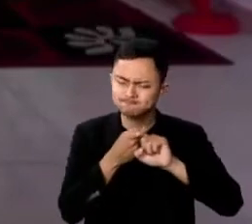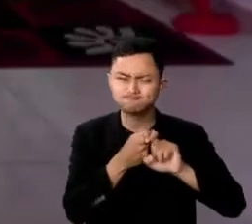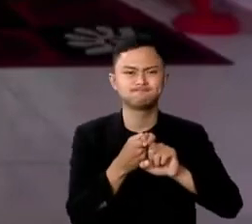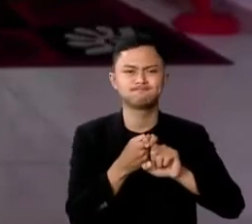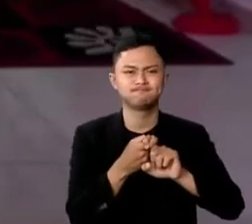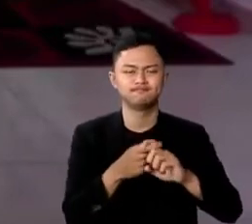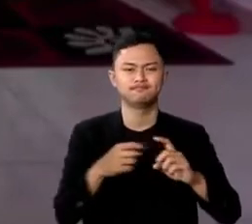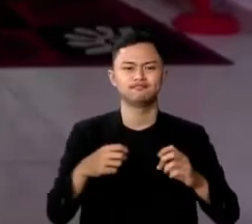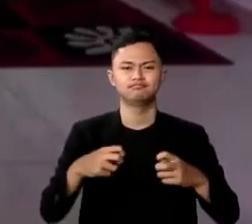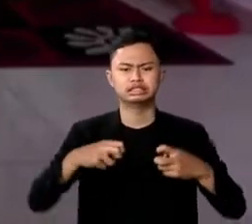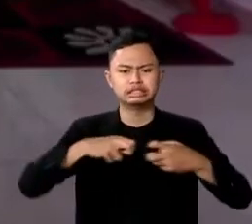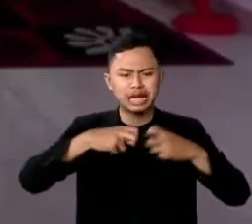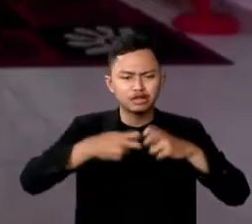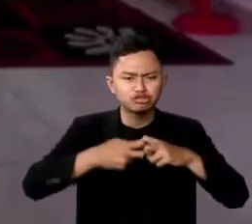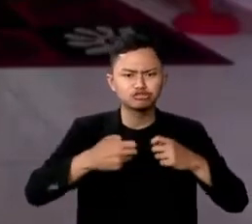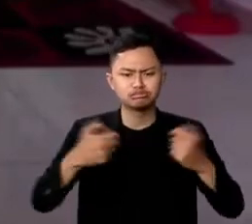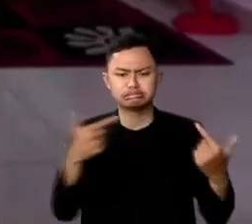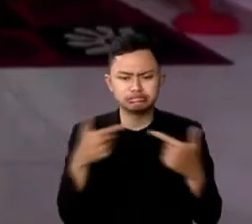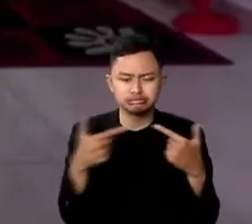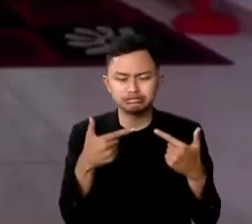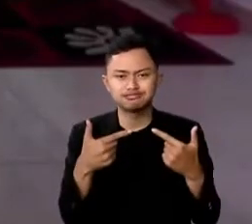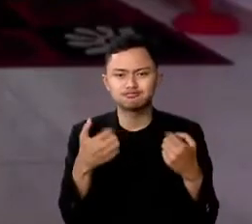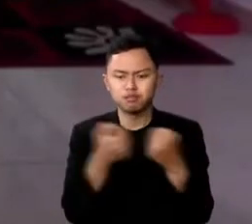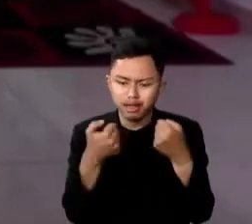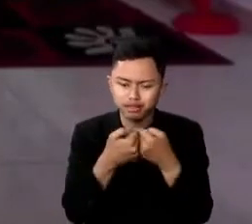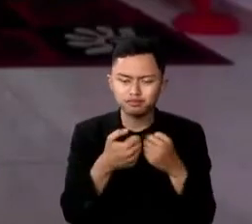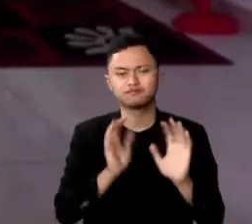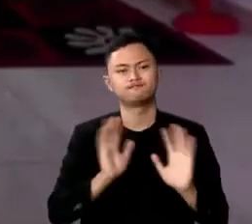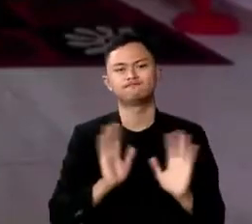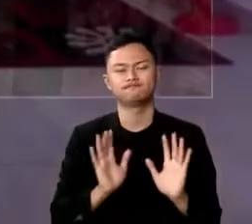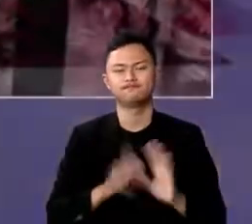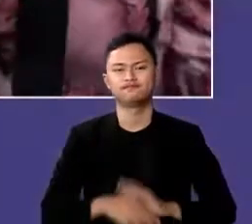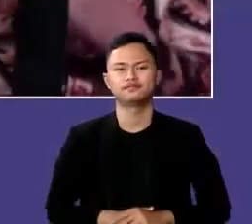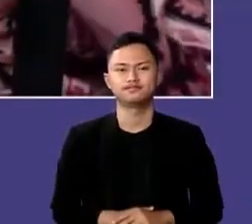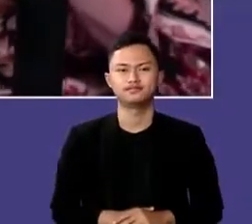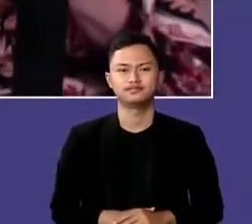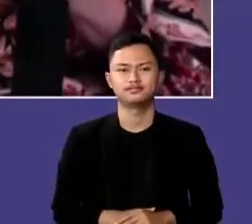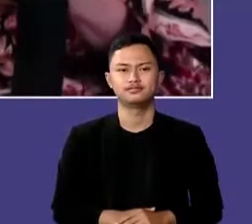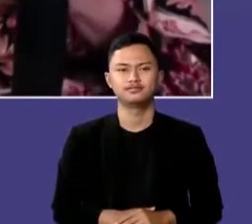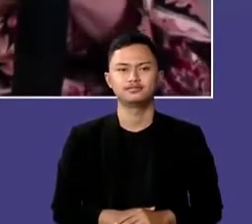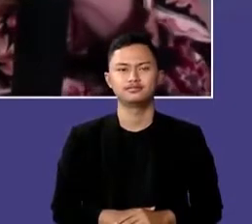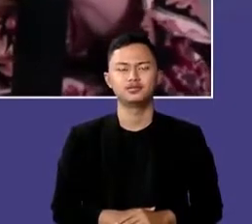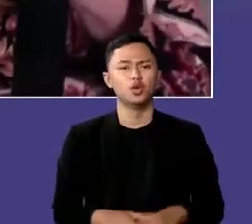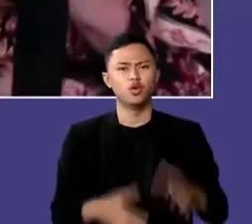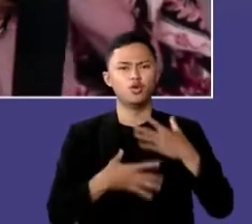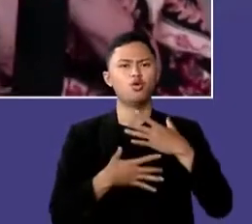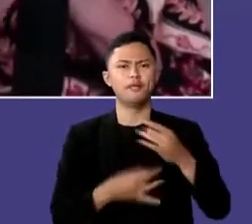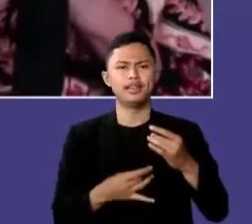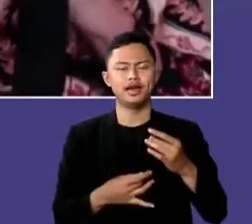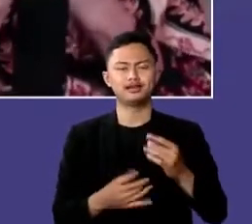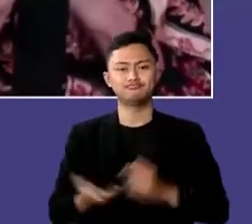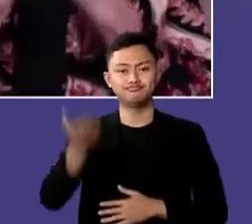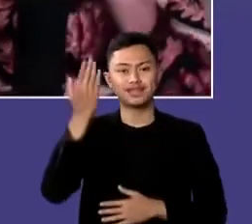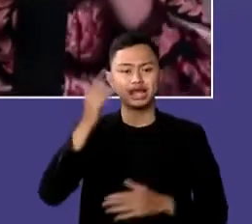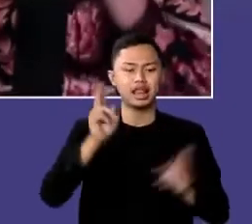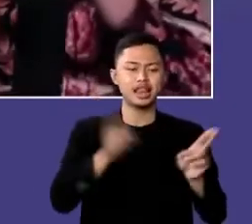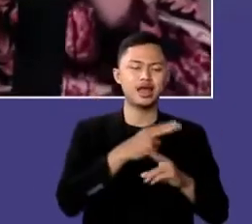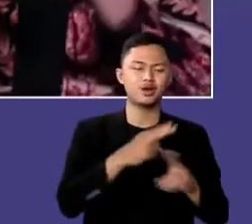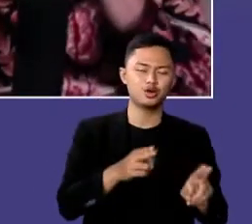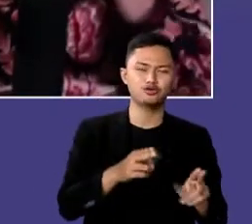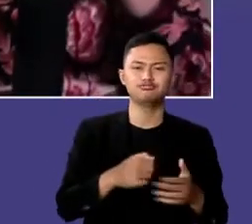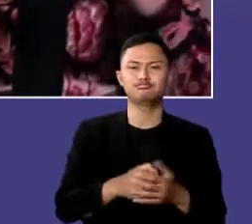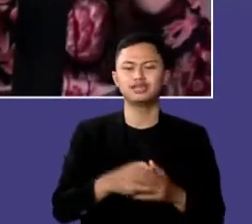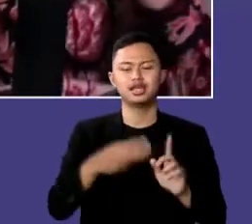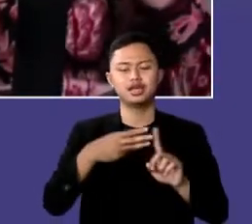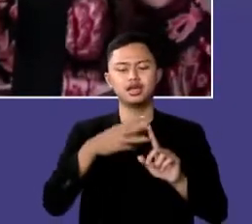tanpa ada konflik atau kekerasan terhadap anak begitu mana Stasiun Iya menarik sekali tadi melalui lagu dan